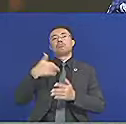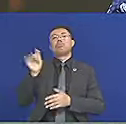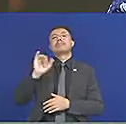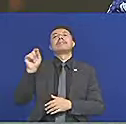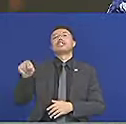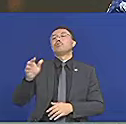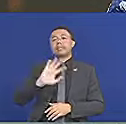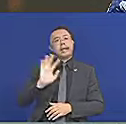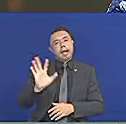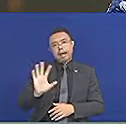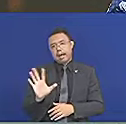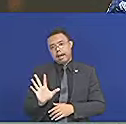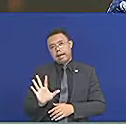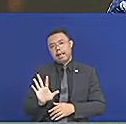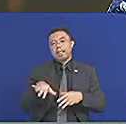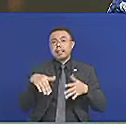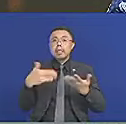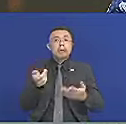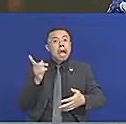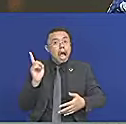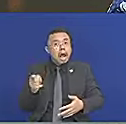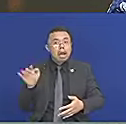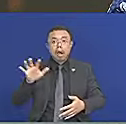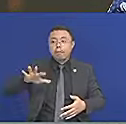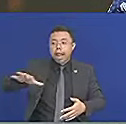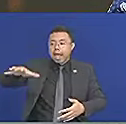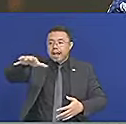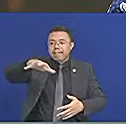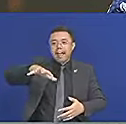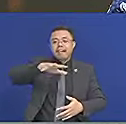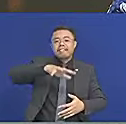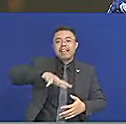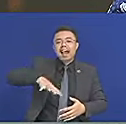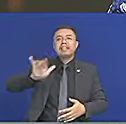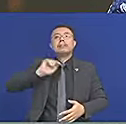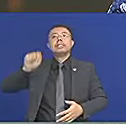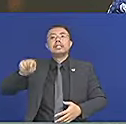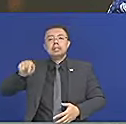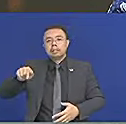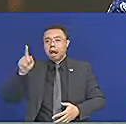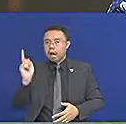begitu. Tapi ada wilayah-wilayah begitu. Dan